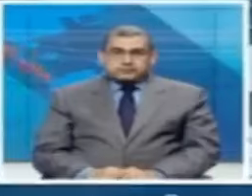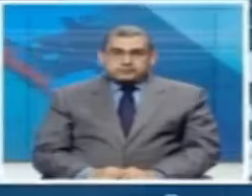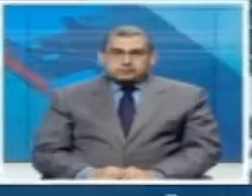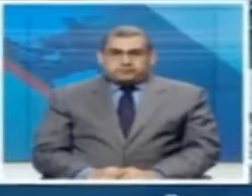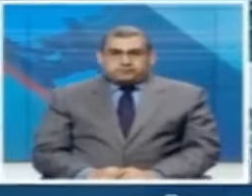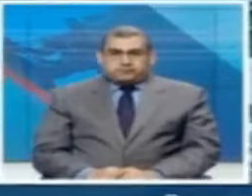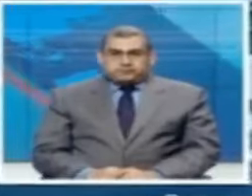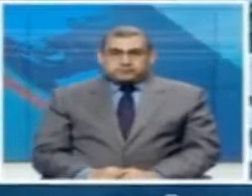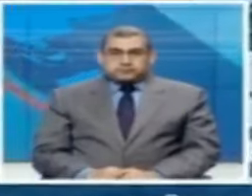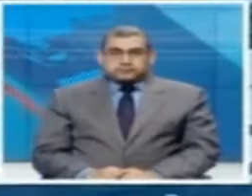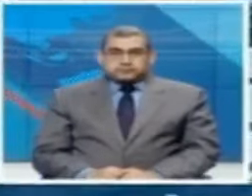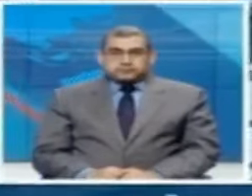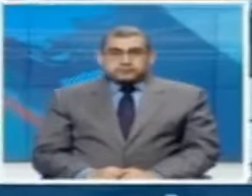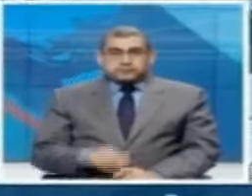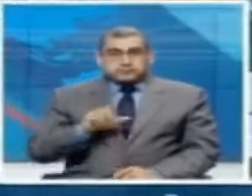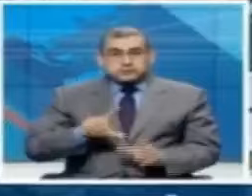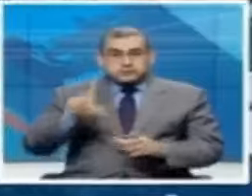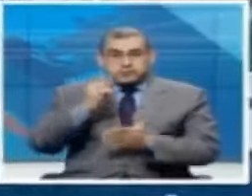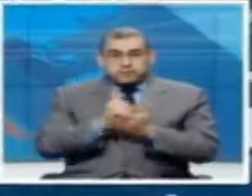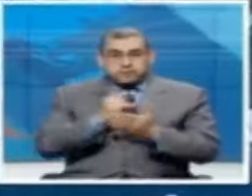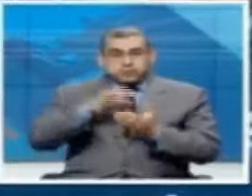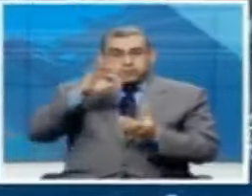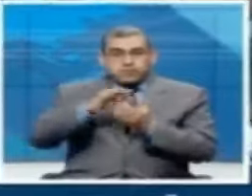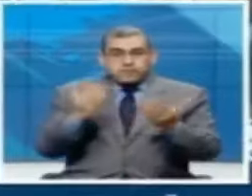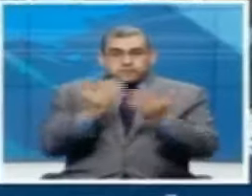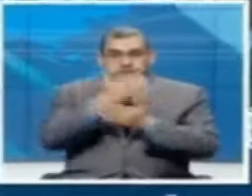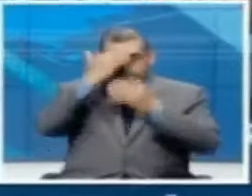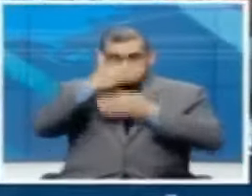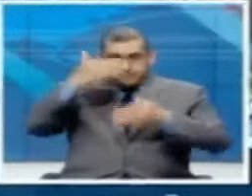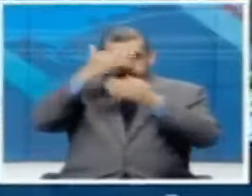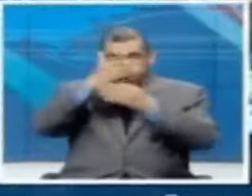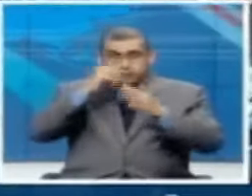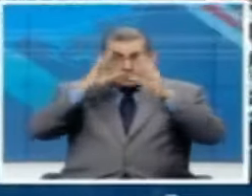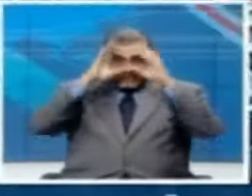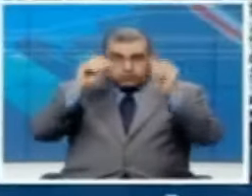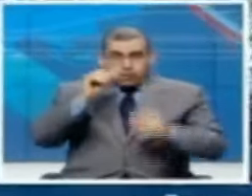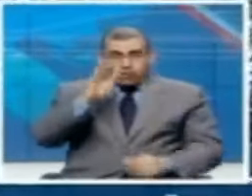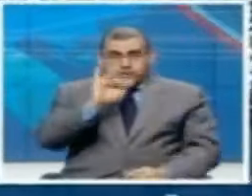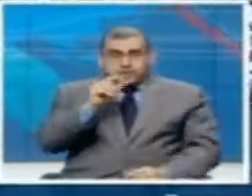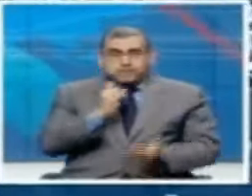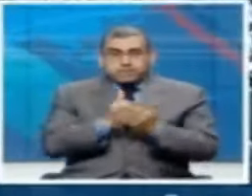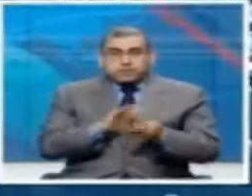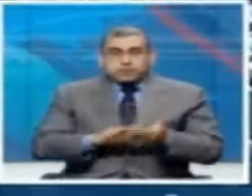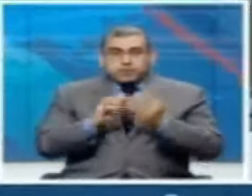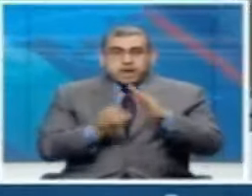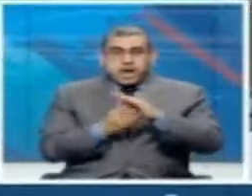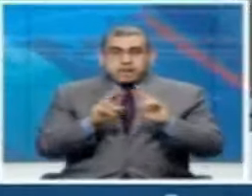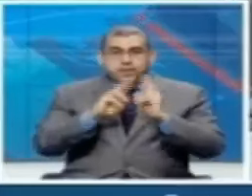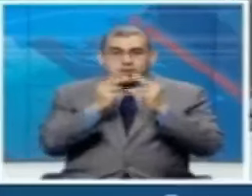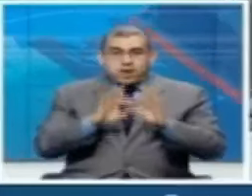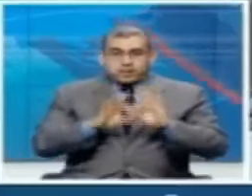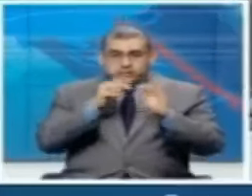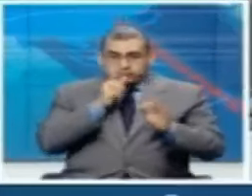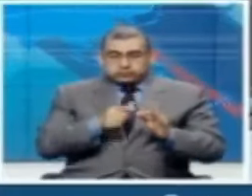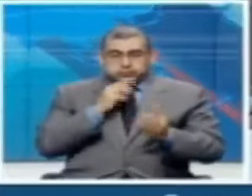غزه برئاسه موريتانيا خلفا للمغرب وحضور السفير حسام زكي الامين العام المساعد لجامعه الدول العربيه